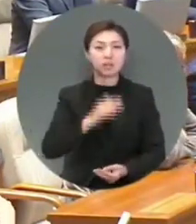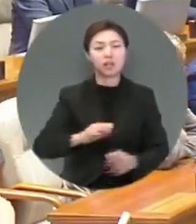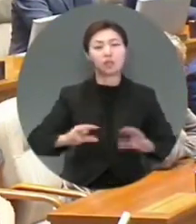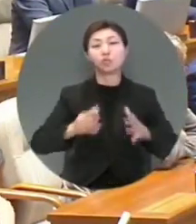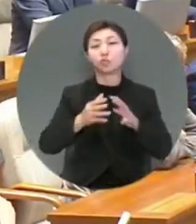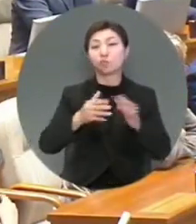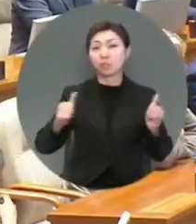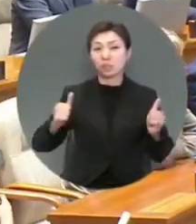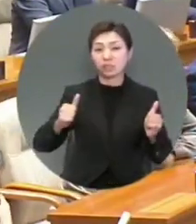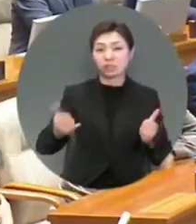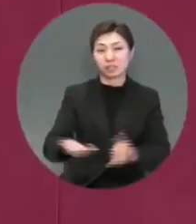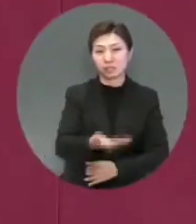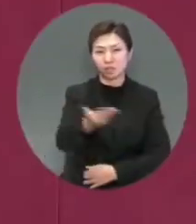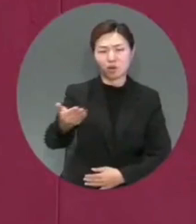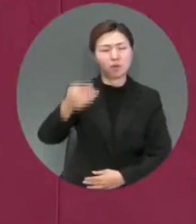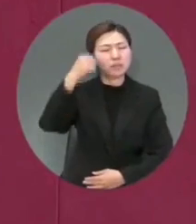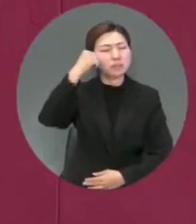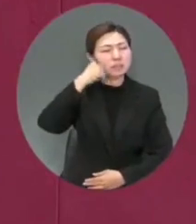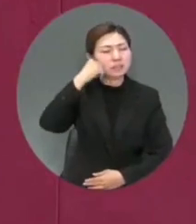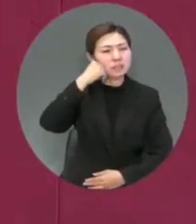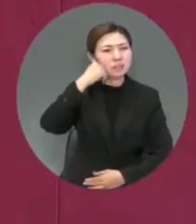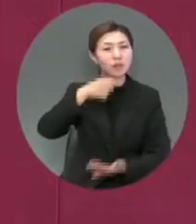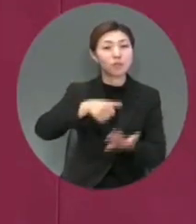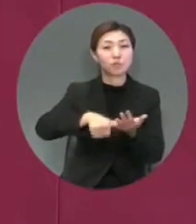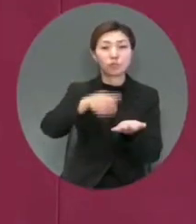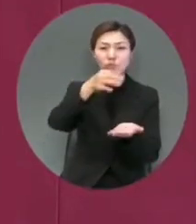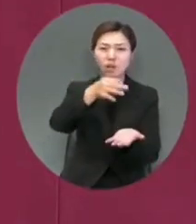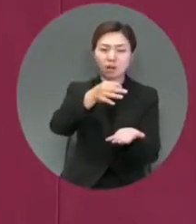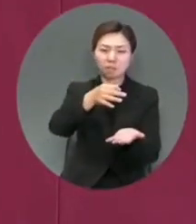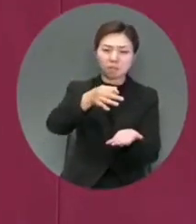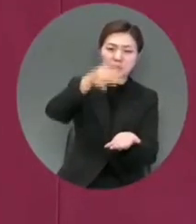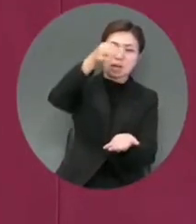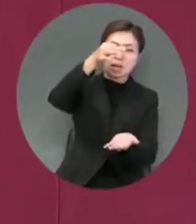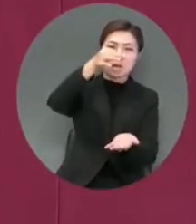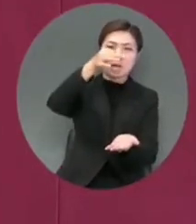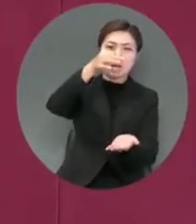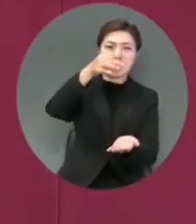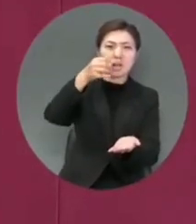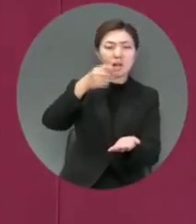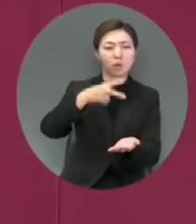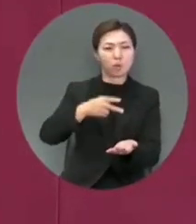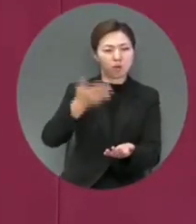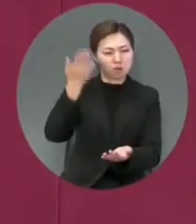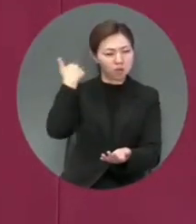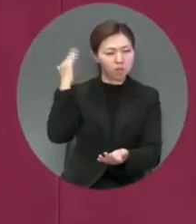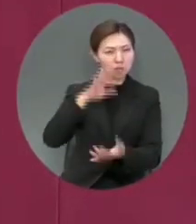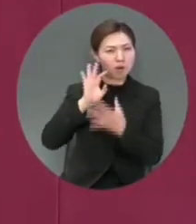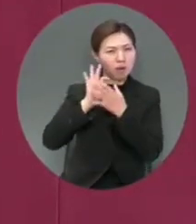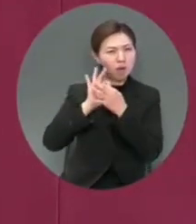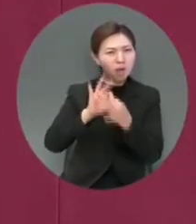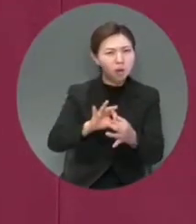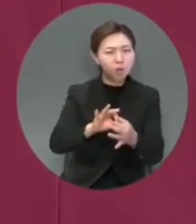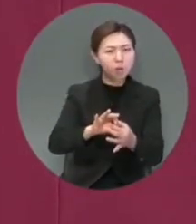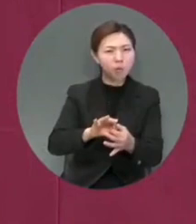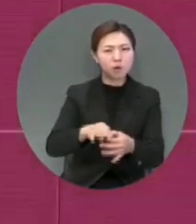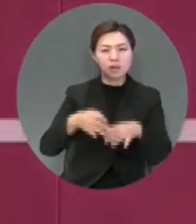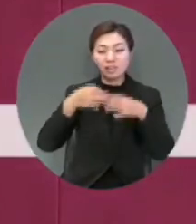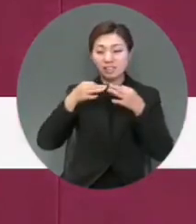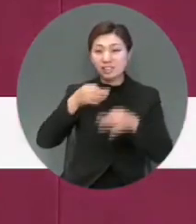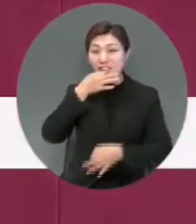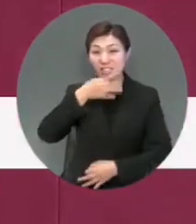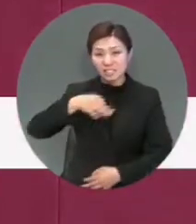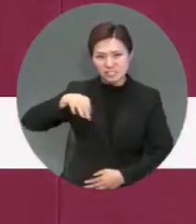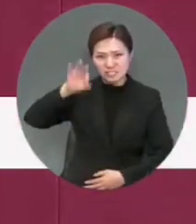여러분께서 체감하시는 물가는 여전히 높고 장기간 지속되어 온 고금리로